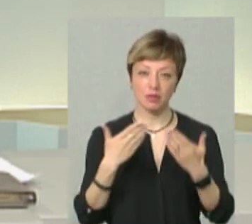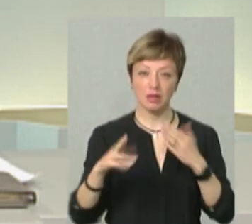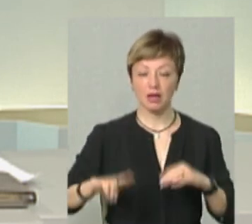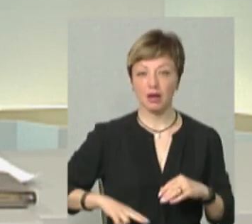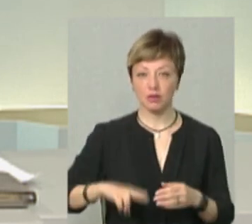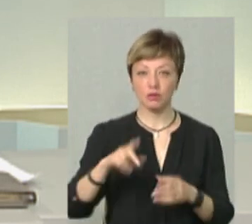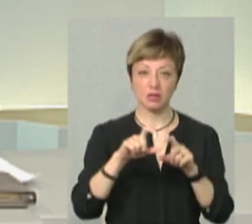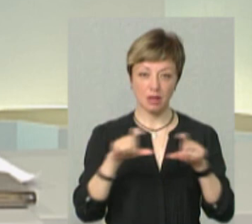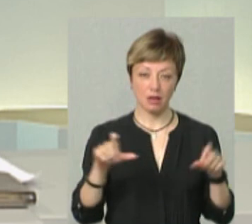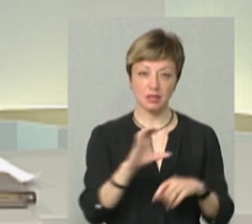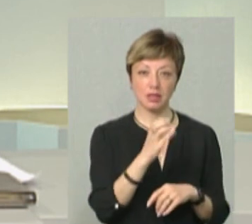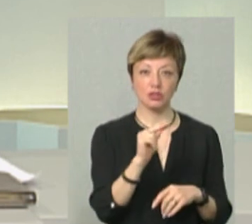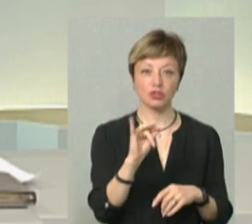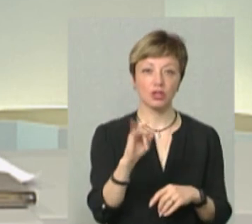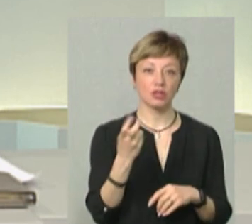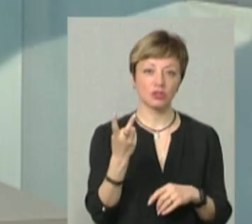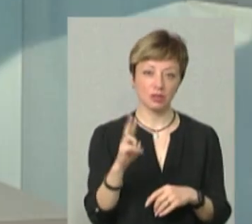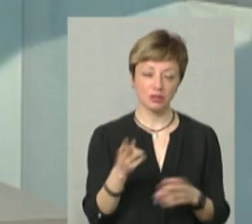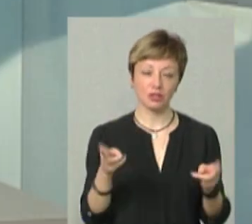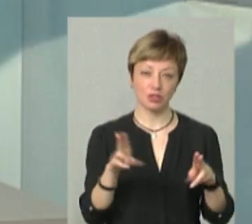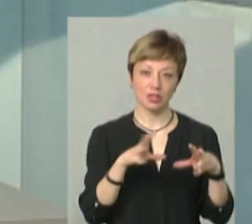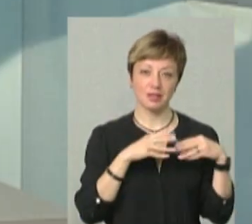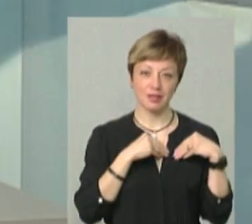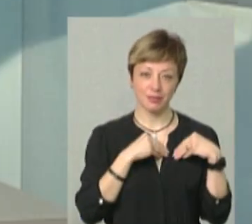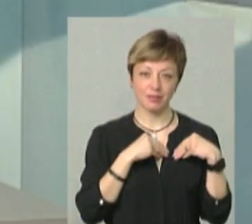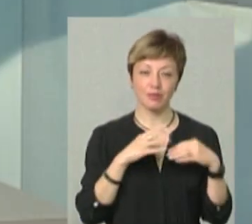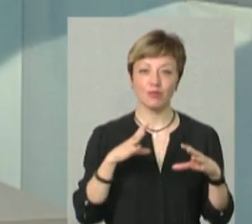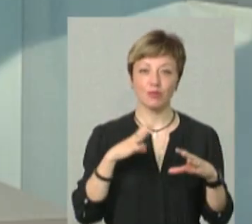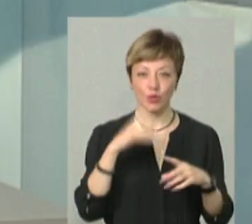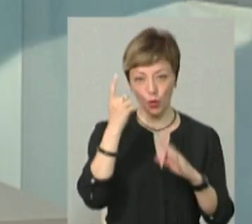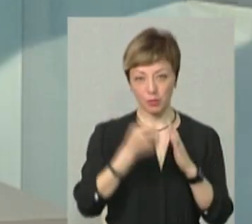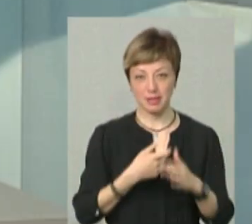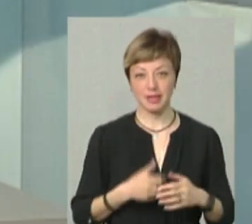спілкувалися з директором закладу Сергієм Черешнею. Залишайтесь Суспільним та будьте обізнані.